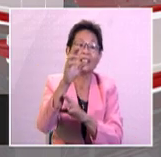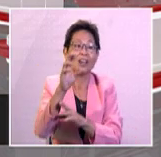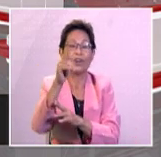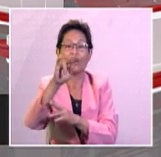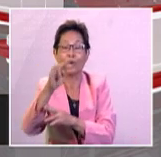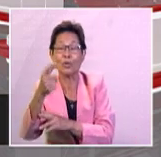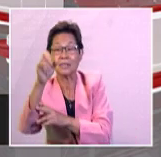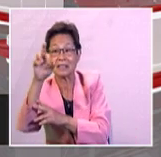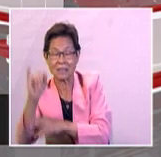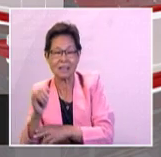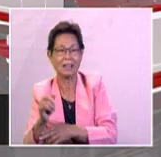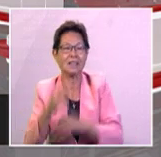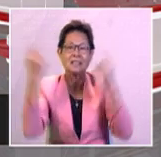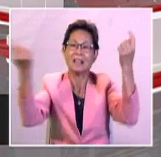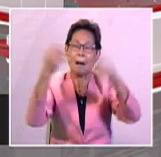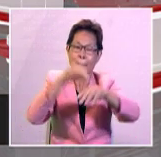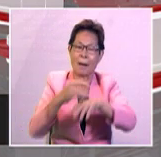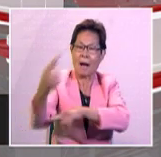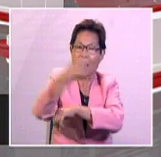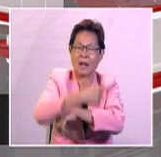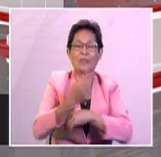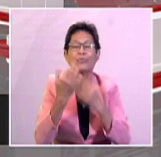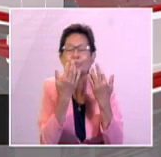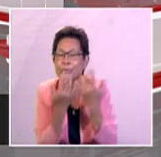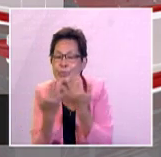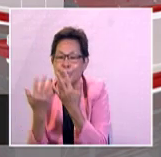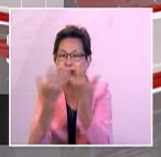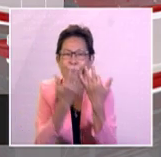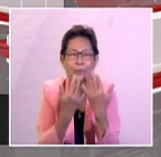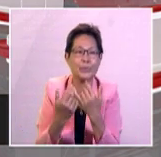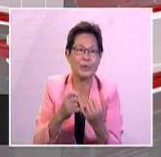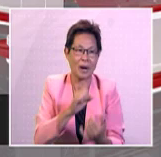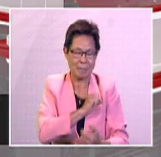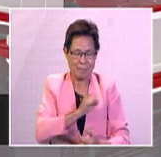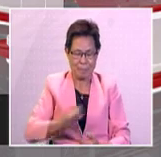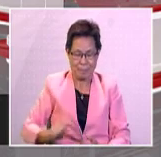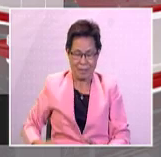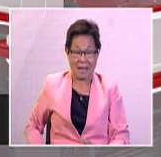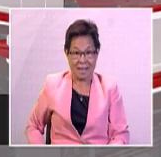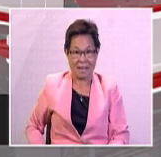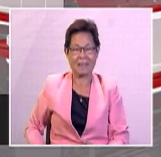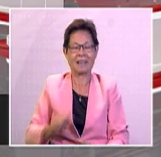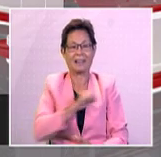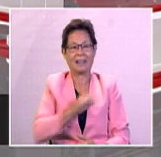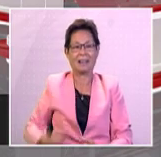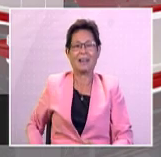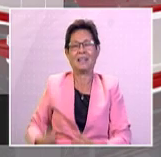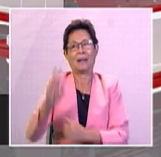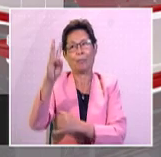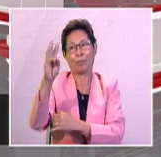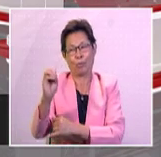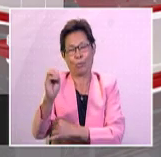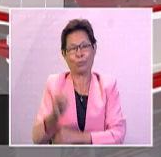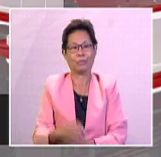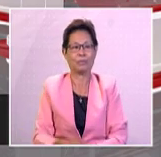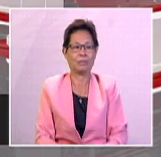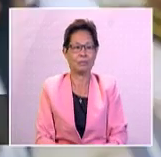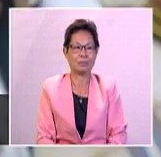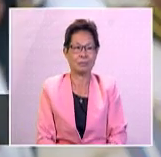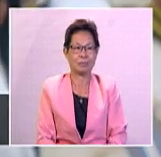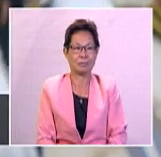bersejarah ini jatuh pada hari keputeraan Seri Paduka Baginda yang ke-60.